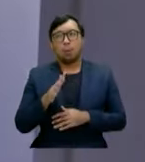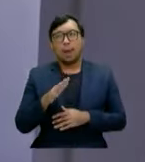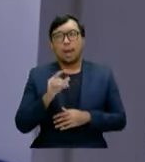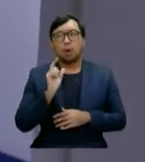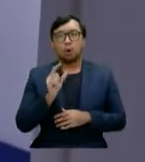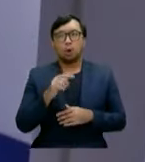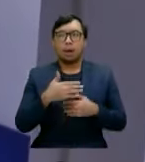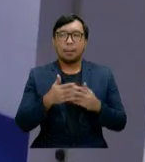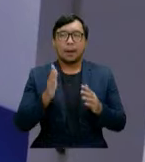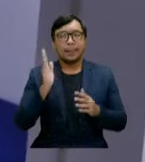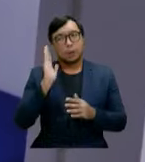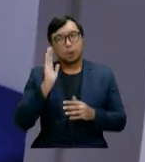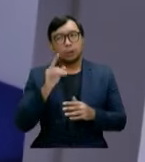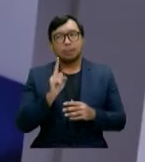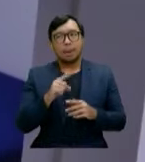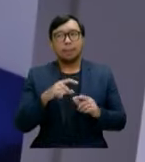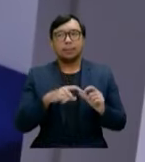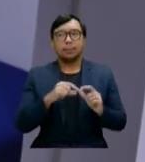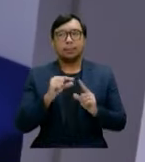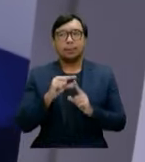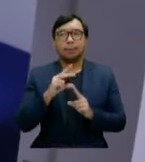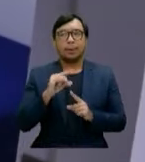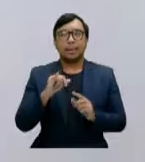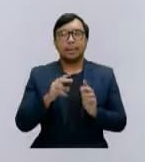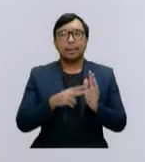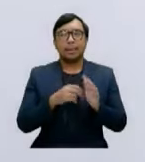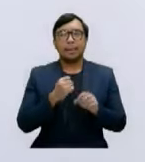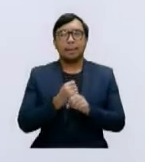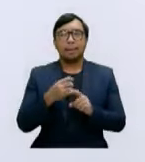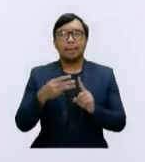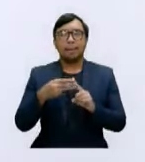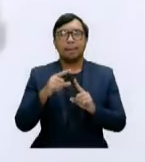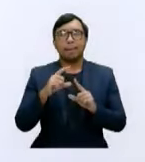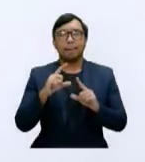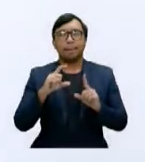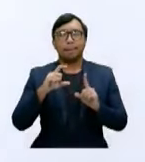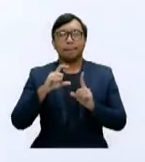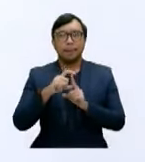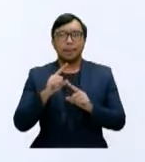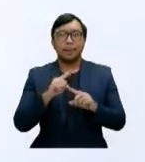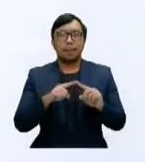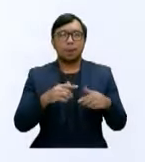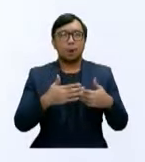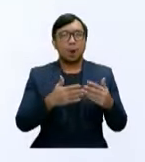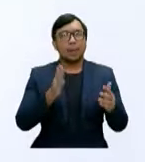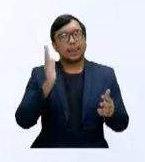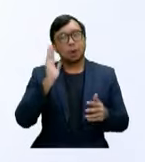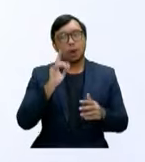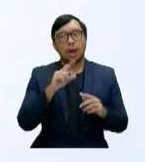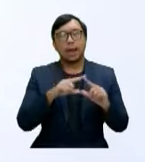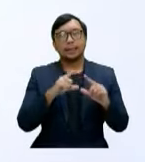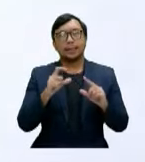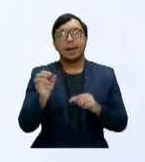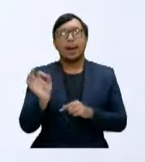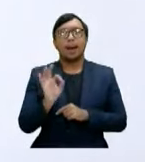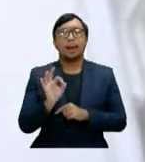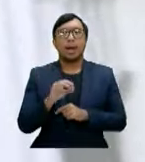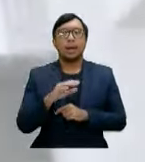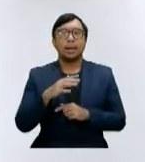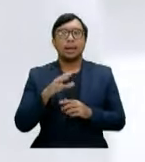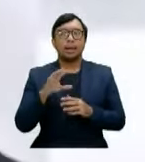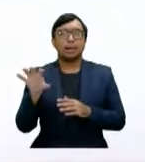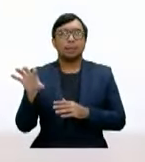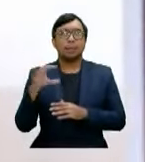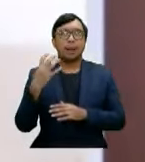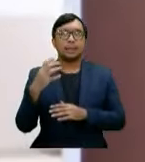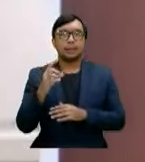menggunakan spring bed. Hanya saja belum tersedia pendingin ruangan ya, jadi hanya menggunakan kipas angin saja. Kita bergeser ke sebelah